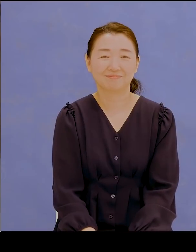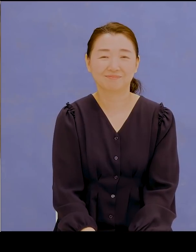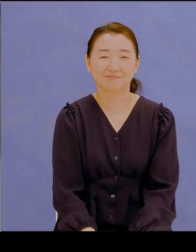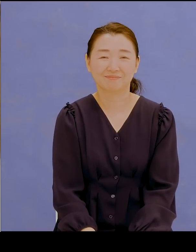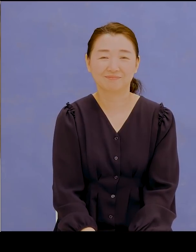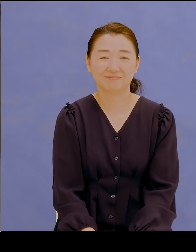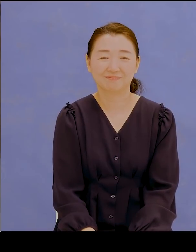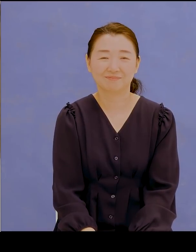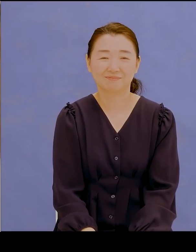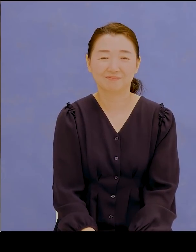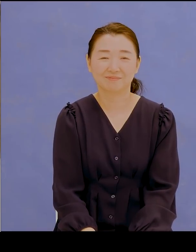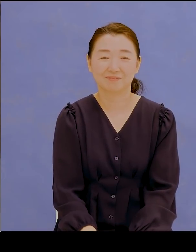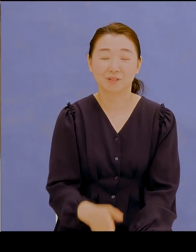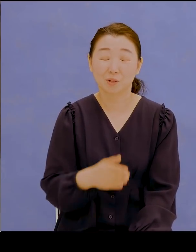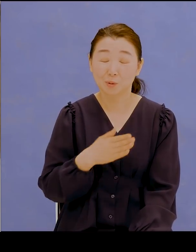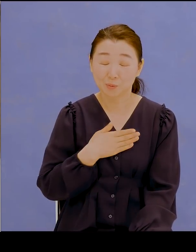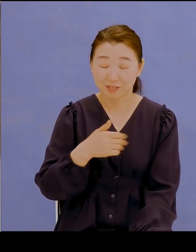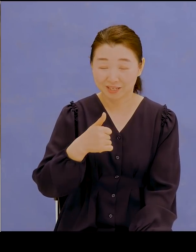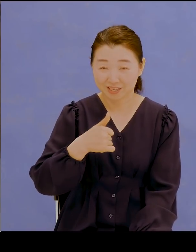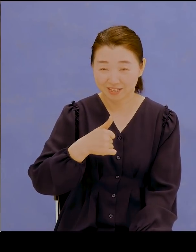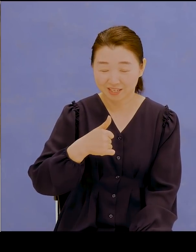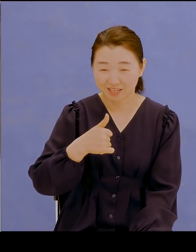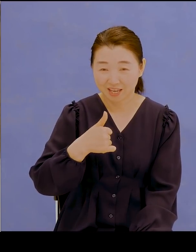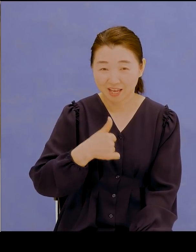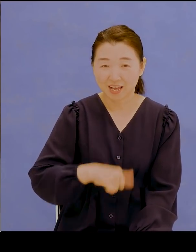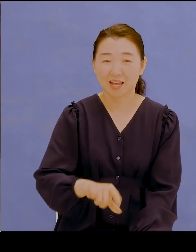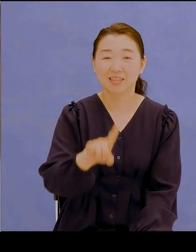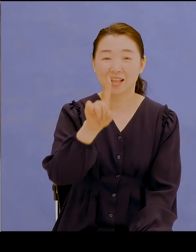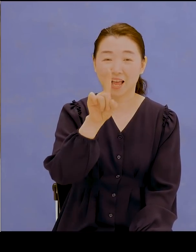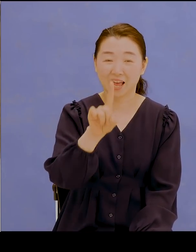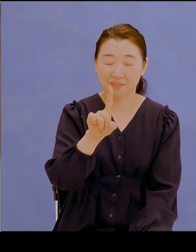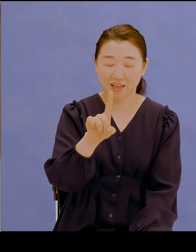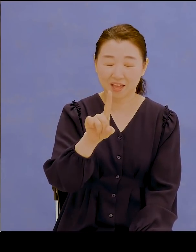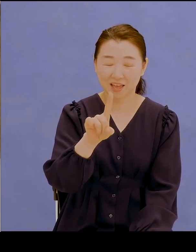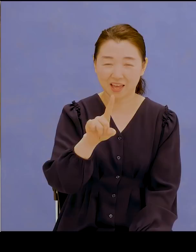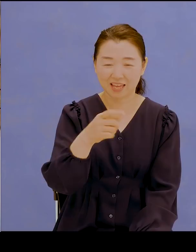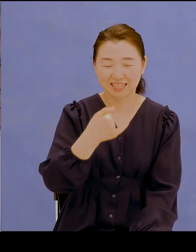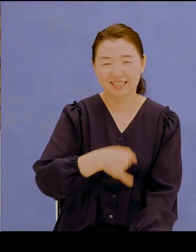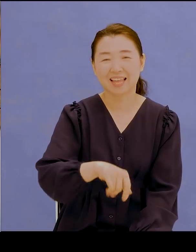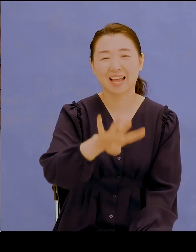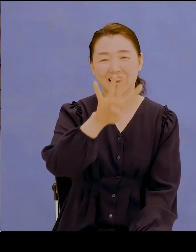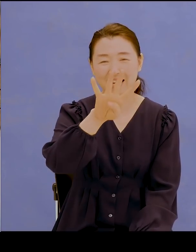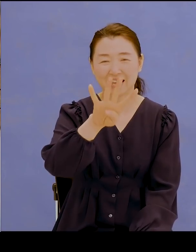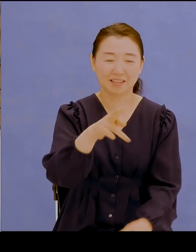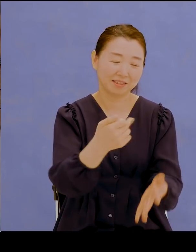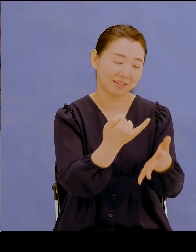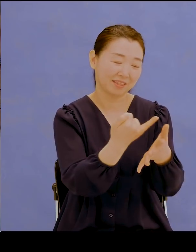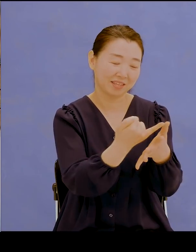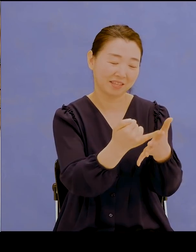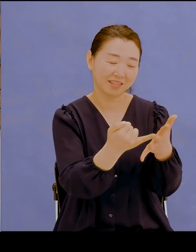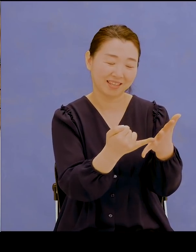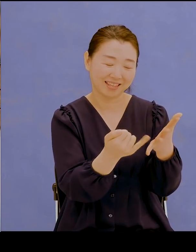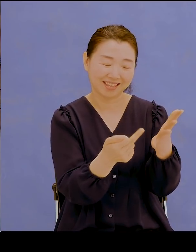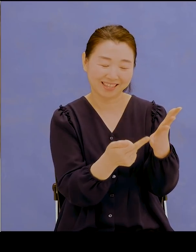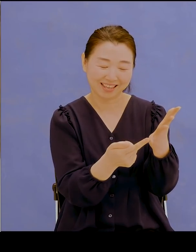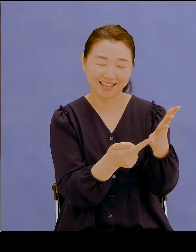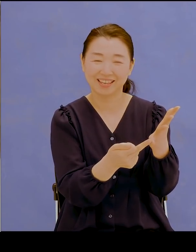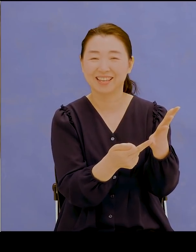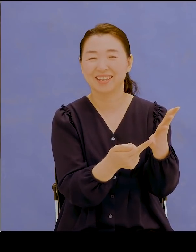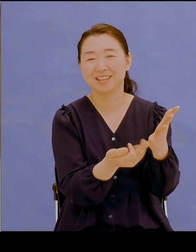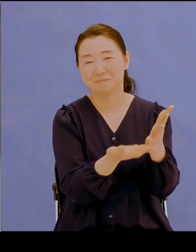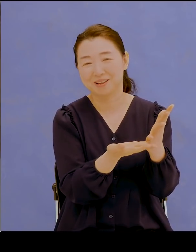저희 집에는 이제 남동생이 1남 4녀 중에 네. 막내가 남동생이에요. 네. 그러니까 얼마나 귀한 얼마나 귀한 아들이에요. 아들이에요. 네. 제가 기억이